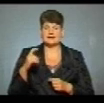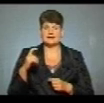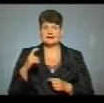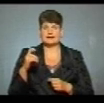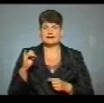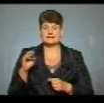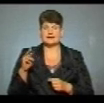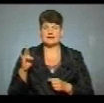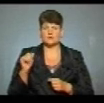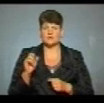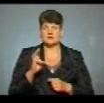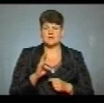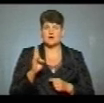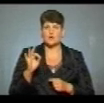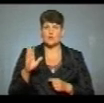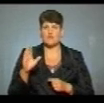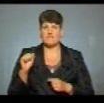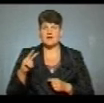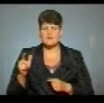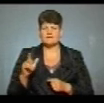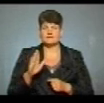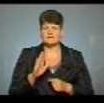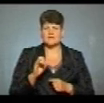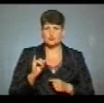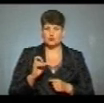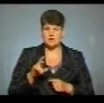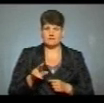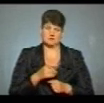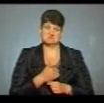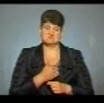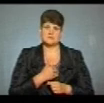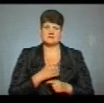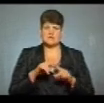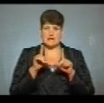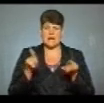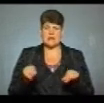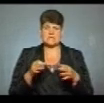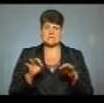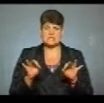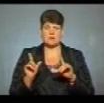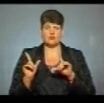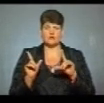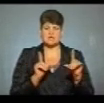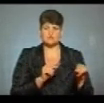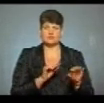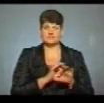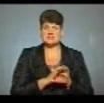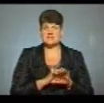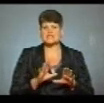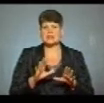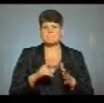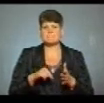Коваль Вікторія. Вони претендують, щоб завоювати ліцензію на поїздку в це швейцарське місто